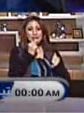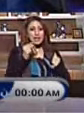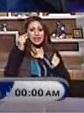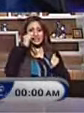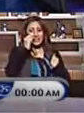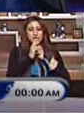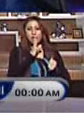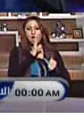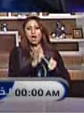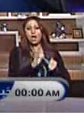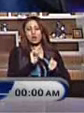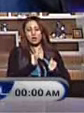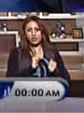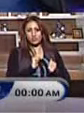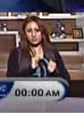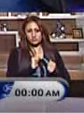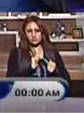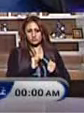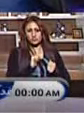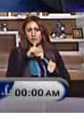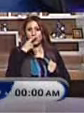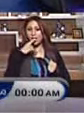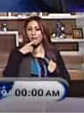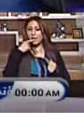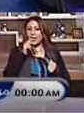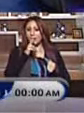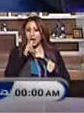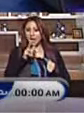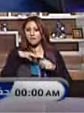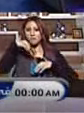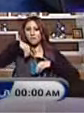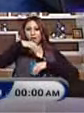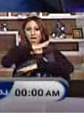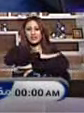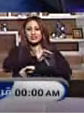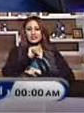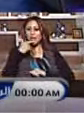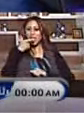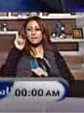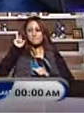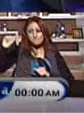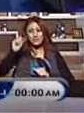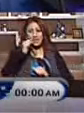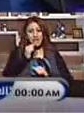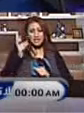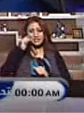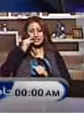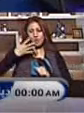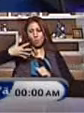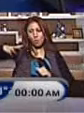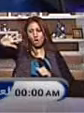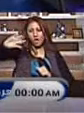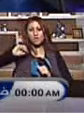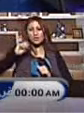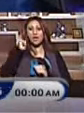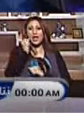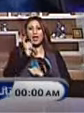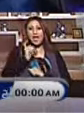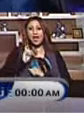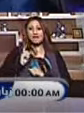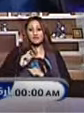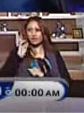لد حكيم خبيث لكن رغم ذلك هل وصف او وسم القران دين الكفار بانه دين